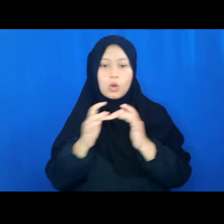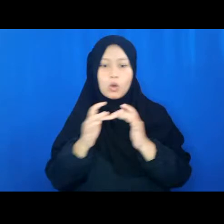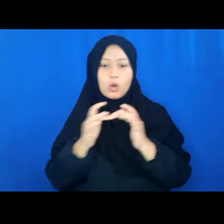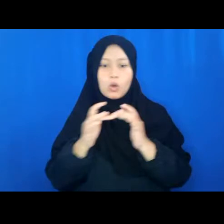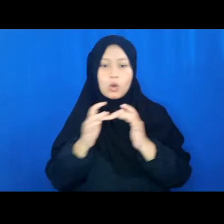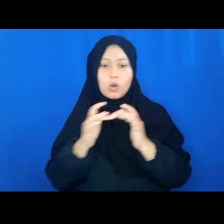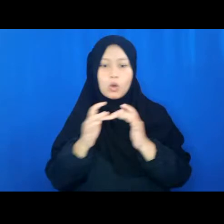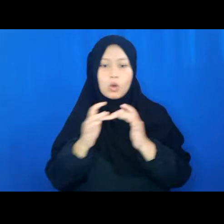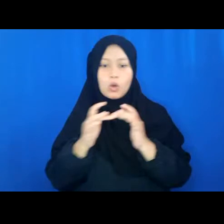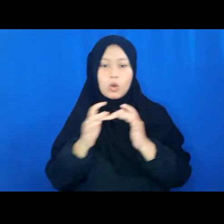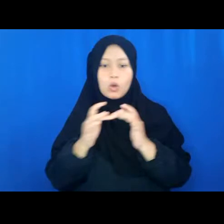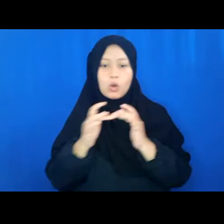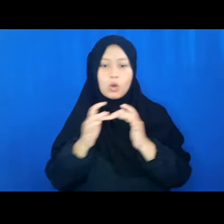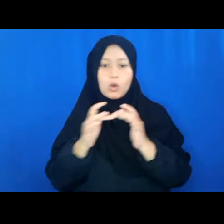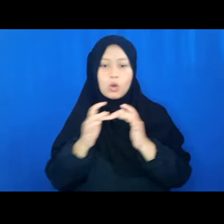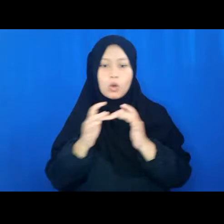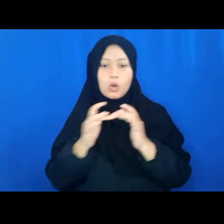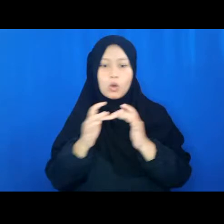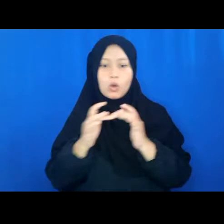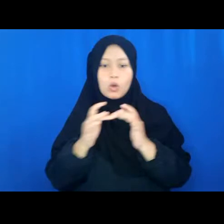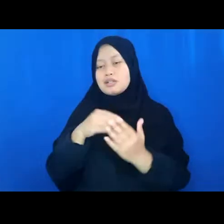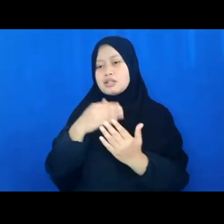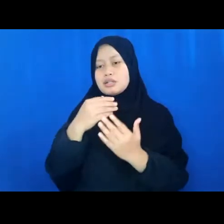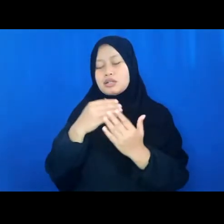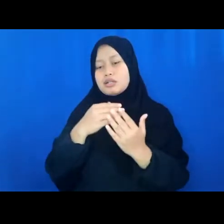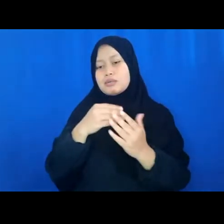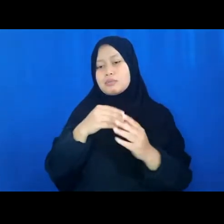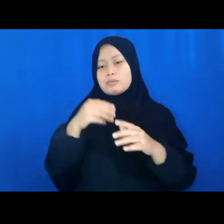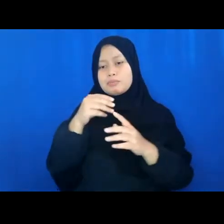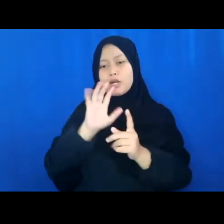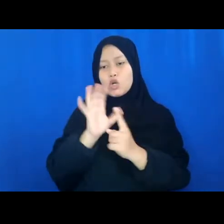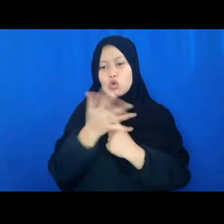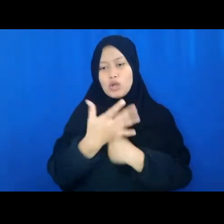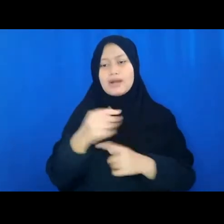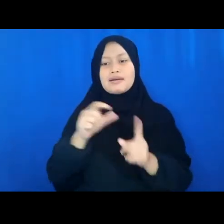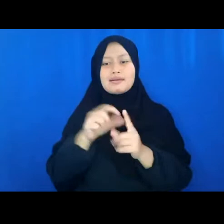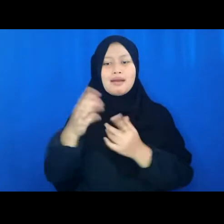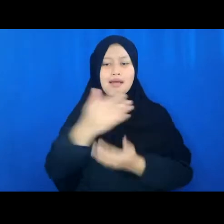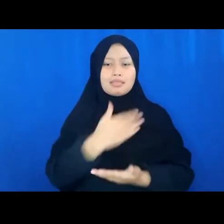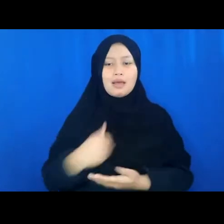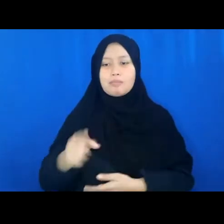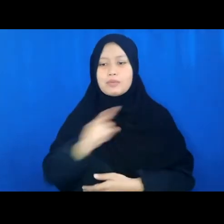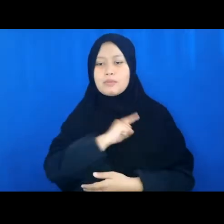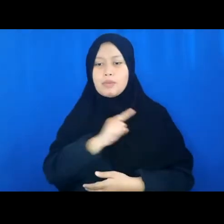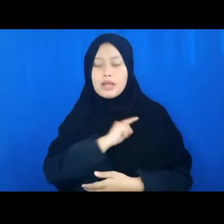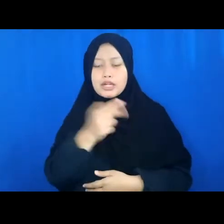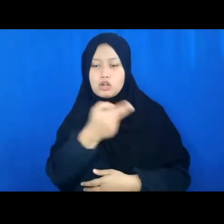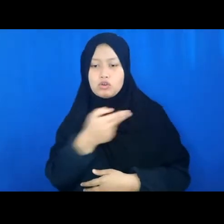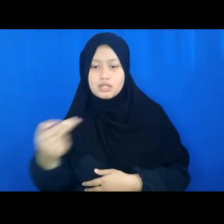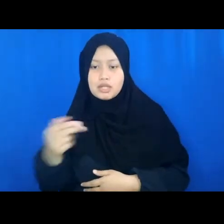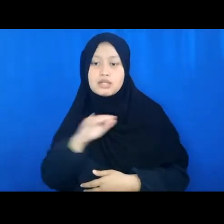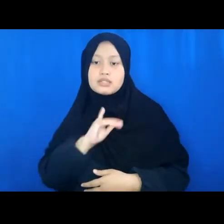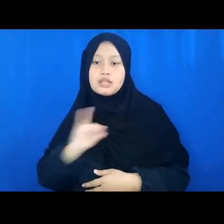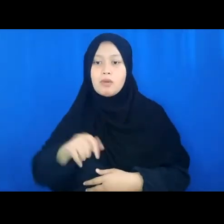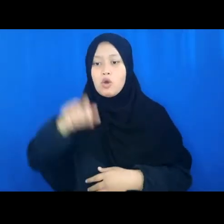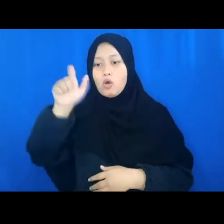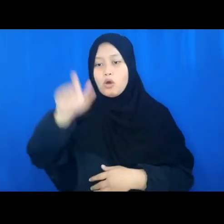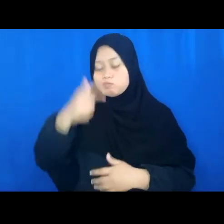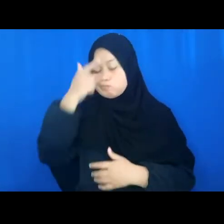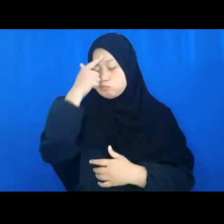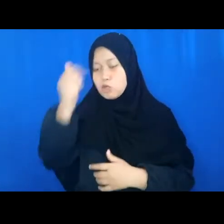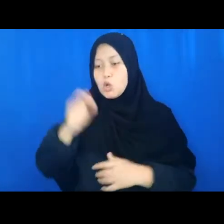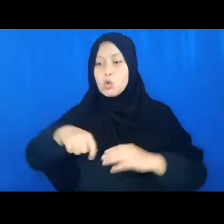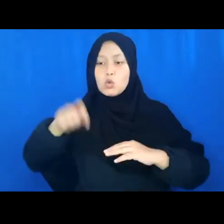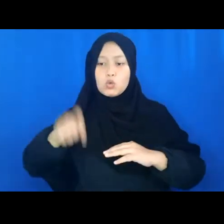Fruit of the Drug of personal data protection Laws Indonesia dalam diskusi ini bersama para regulator praktisi hukum serta